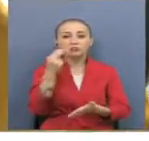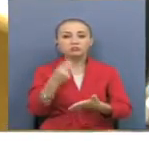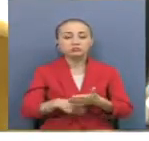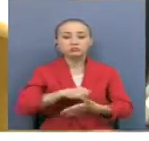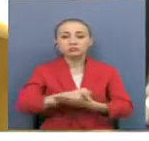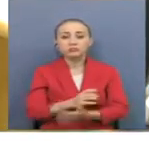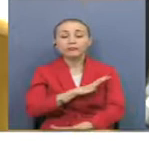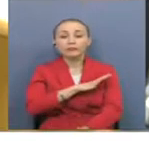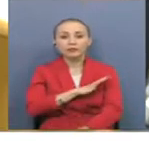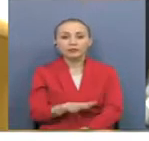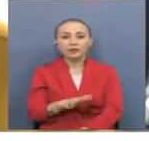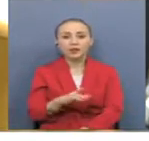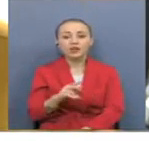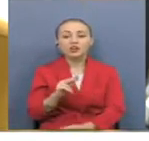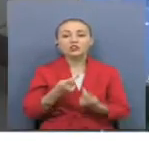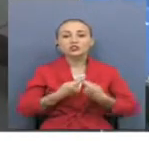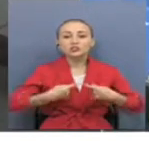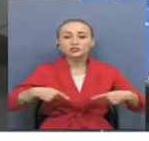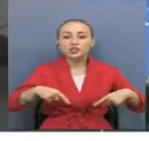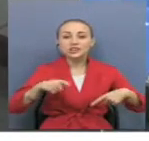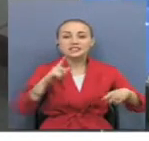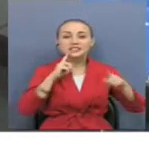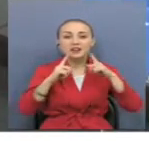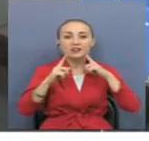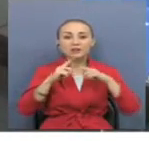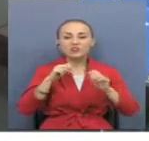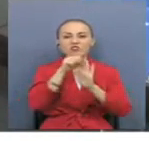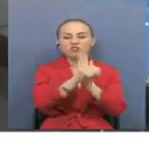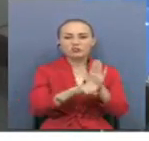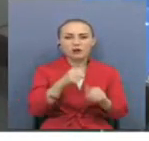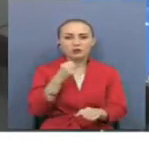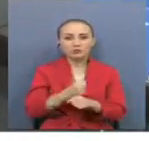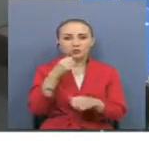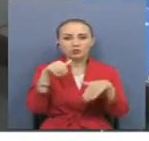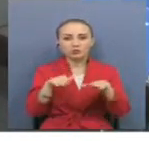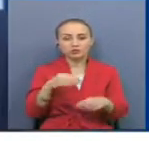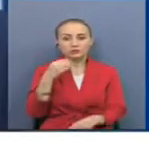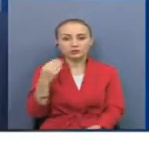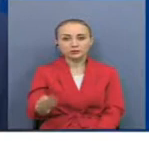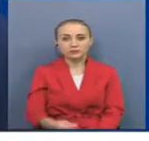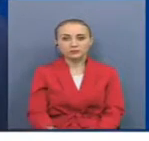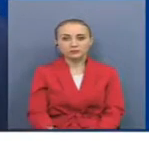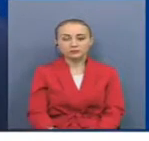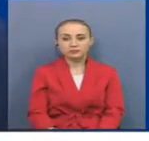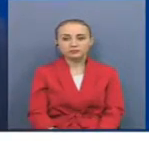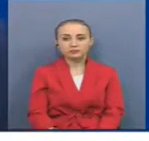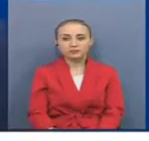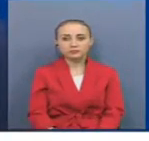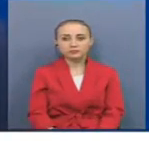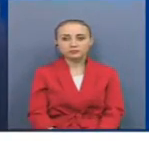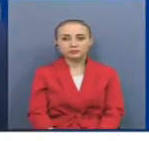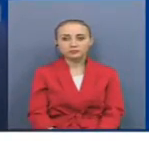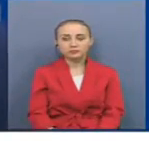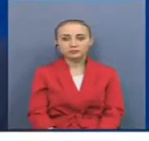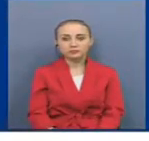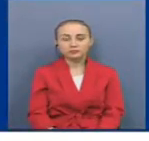заңсыз жасалған. Әдеп жөнінде кеңес мүшелері бірауыздан Диана Мұхамбетқалиеваның жұмысына қатаң сөгіс жариялады. Учитывая итоги проверки